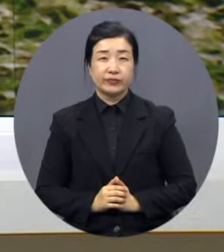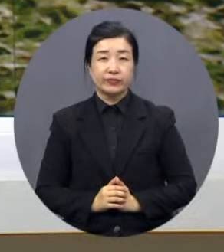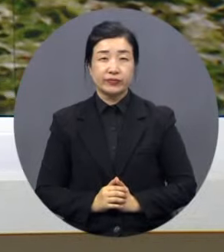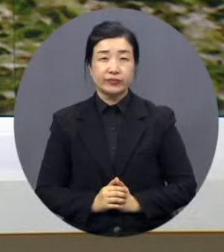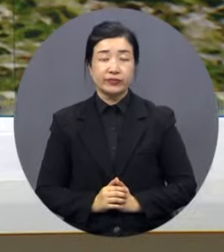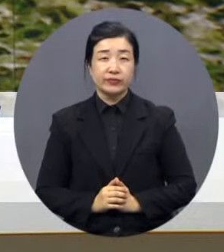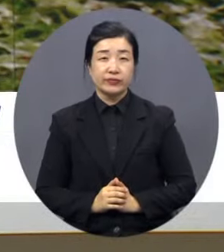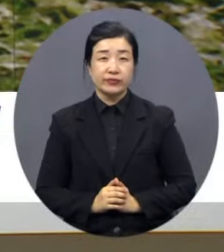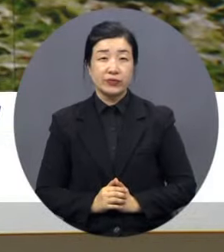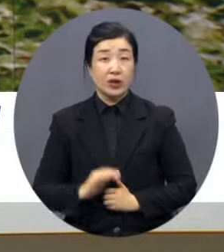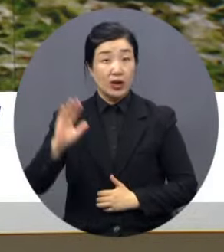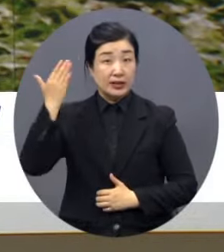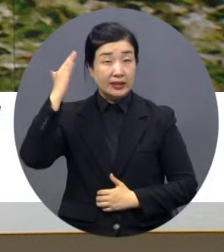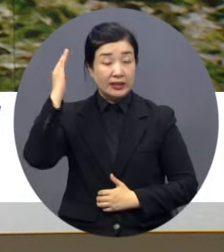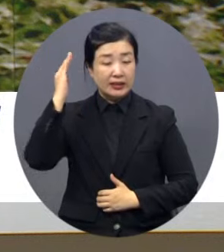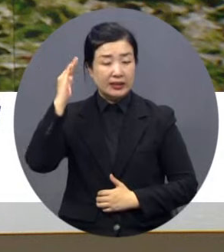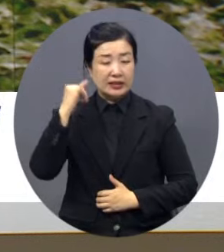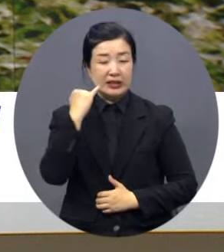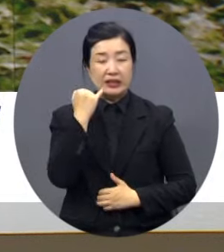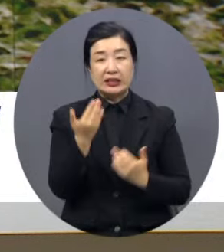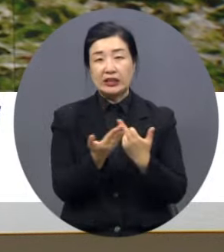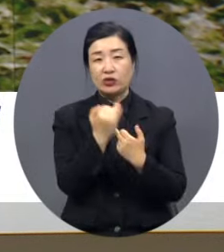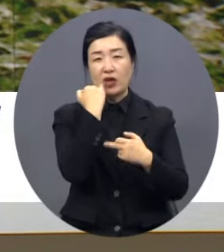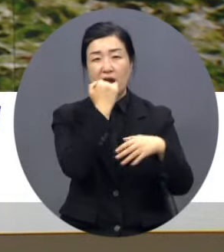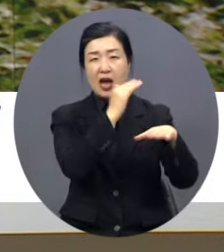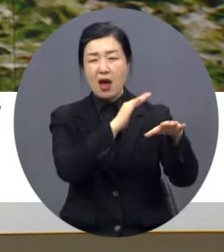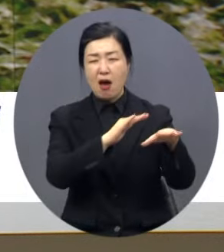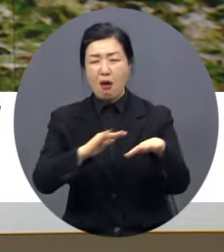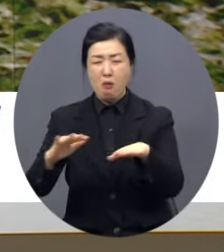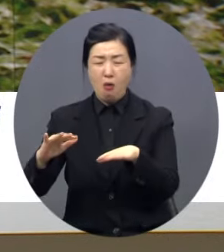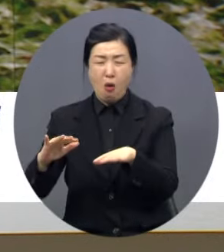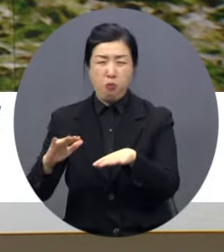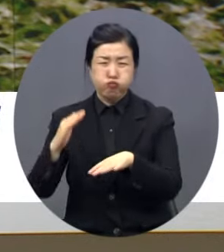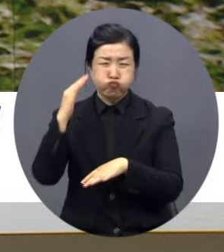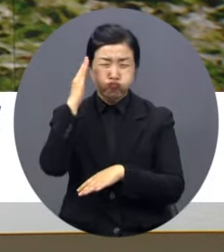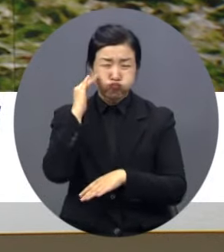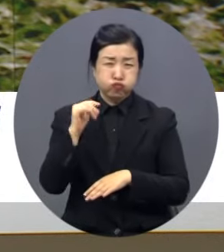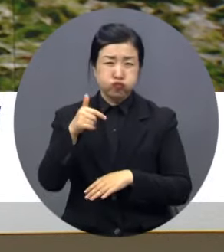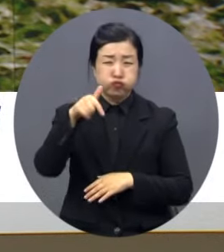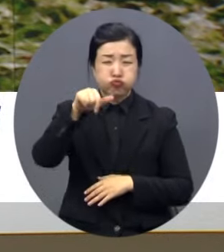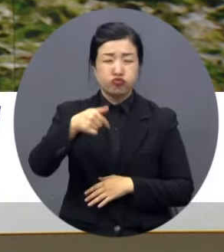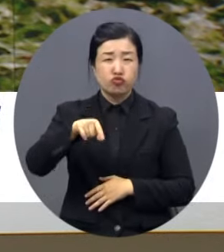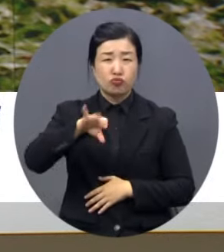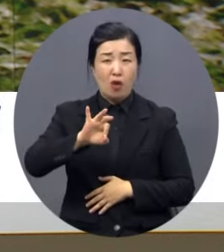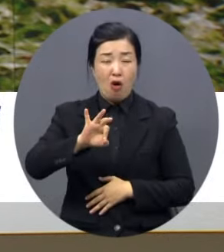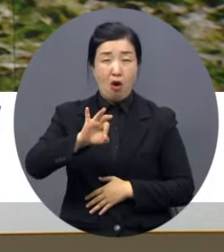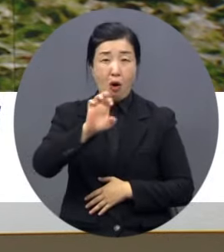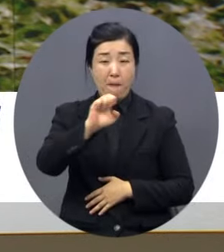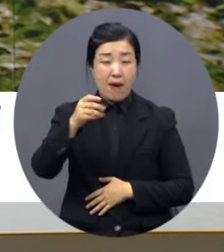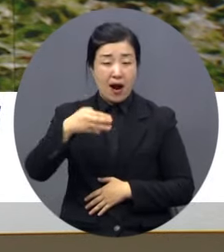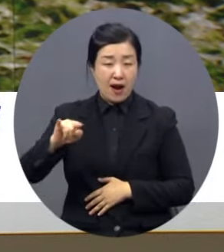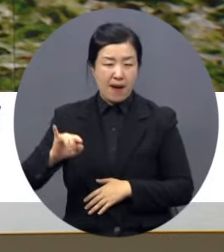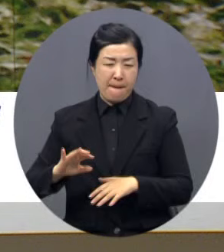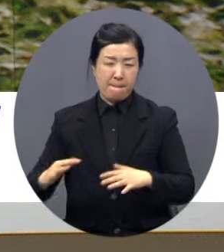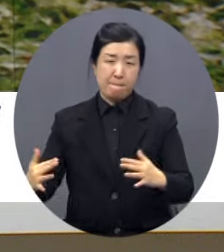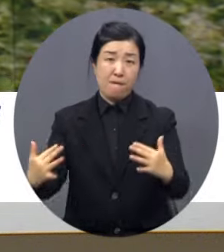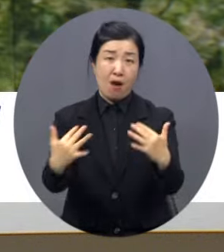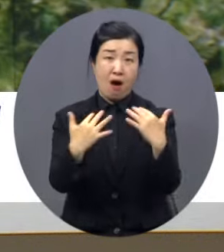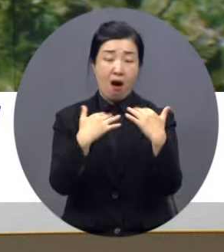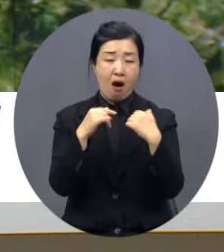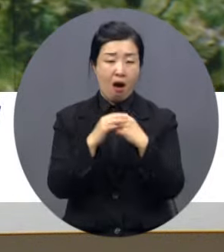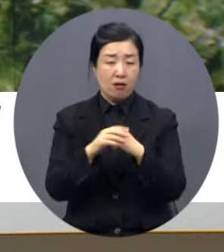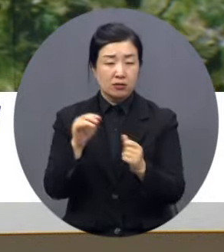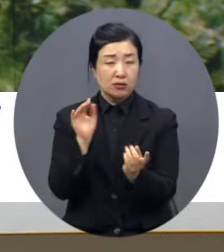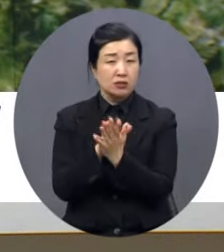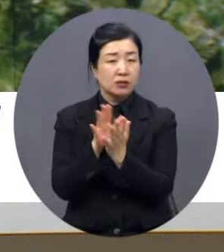하입니다 최근 제주 해변에 이른바 바다의 불청에 구멍 갈레가 무섭게 밀려들고 있습니다 직접 치우는